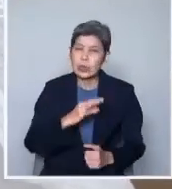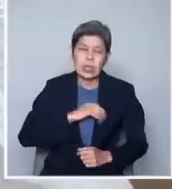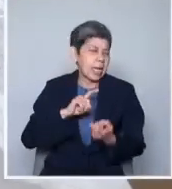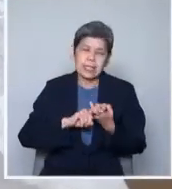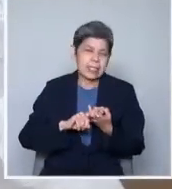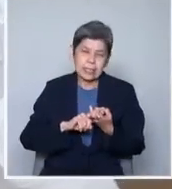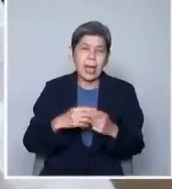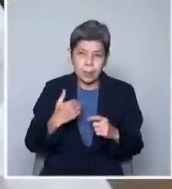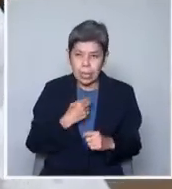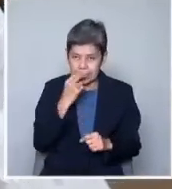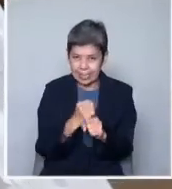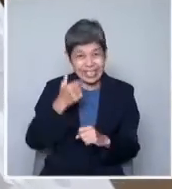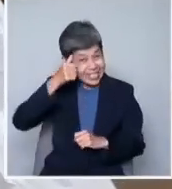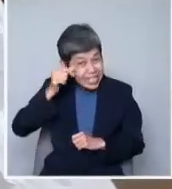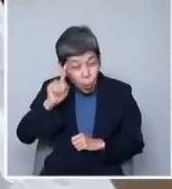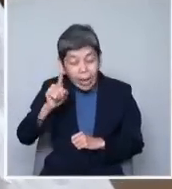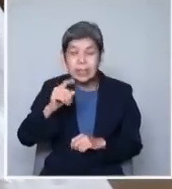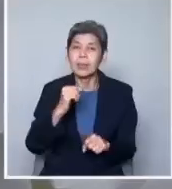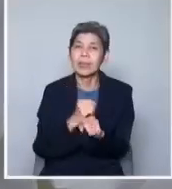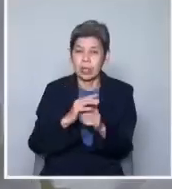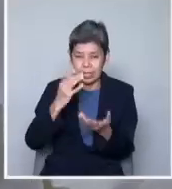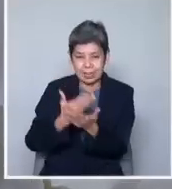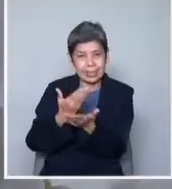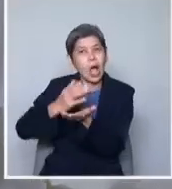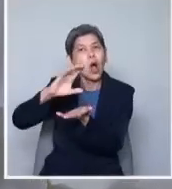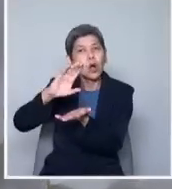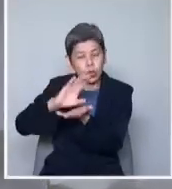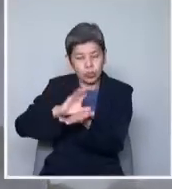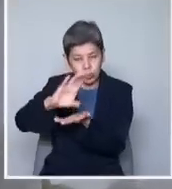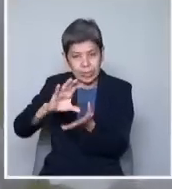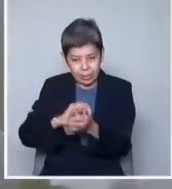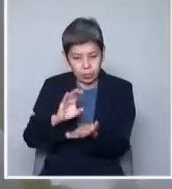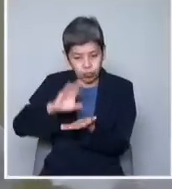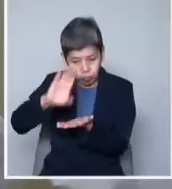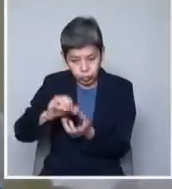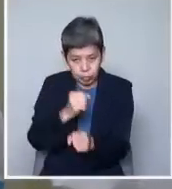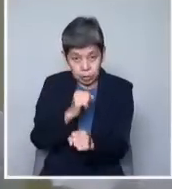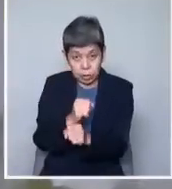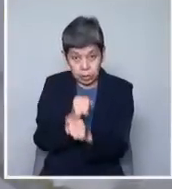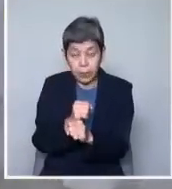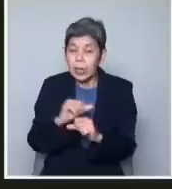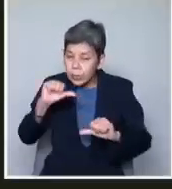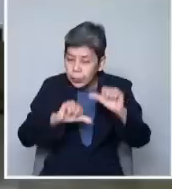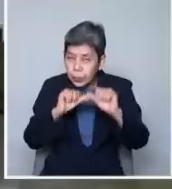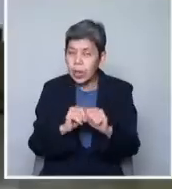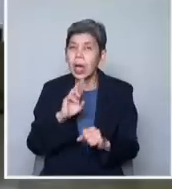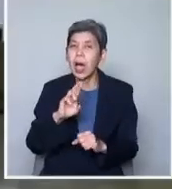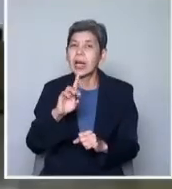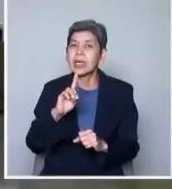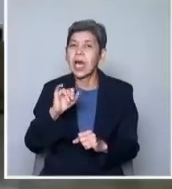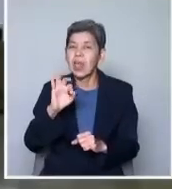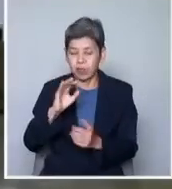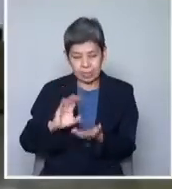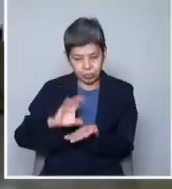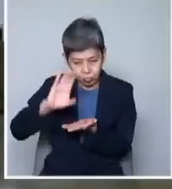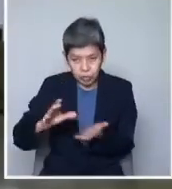สเซียก็เพิ่งจะ1วันเองนะคะหลังจากที่กองทุนที่มีส่วนในการลงทุนโดยตรงหรือว่า RDIF ซึ่งเป็นผู้ส